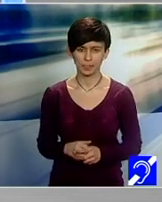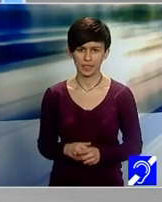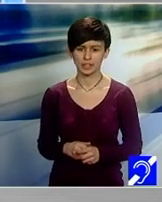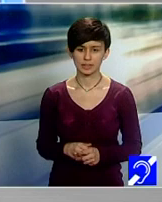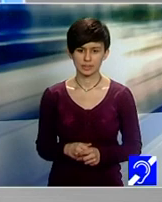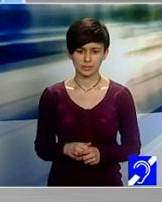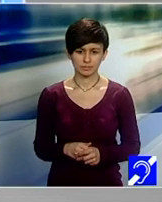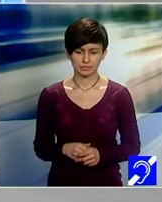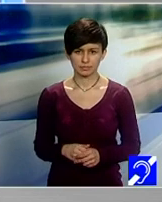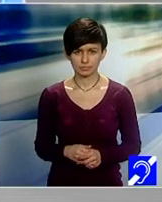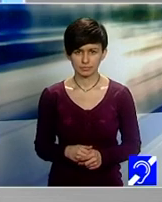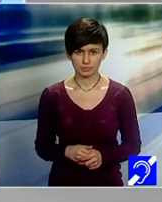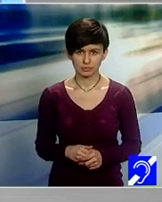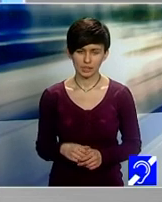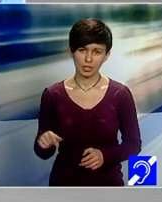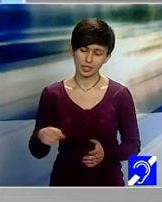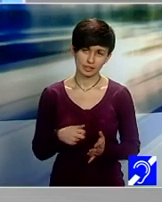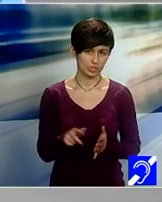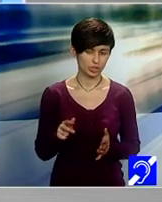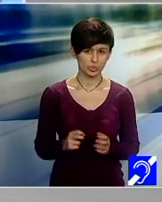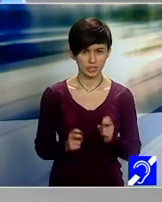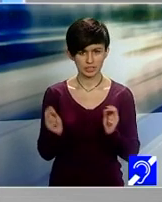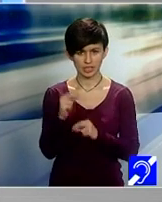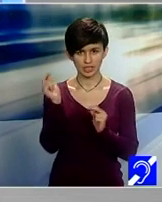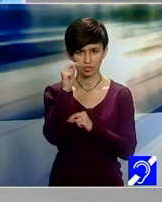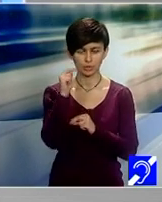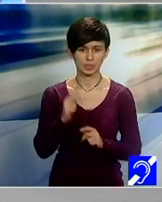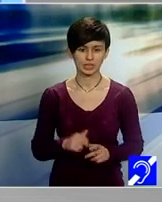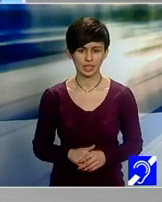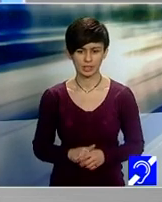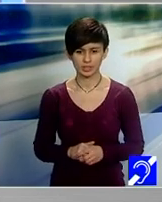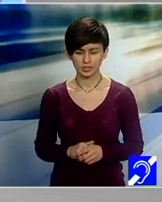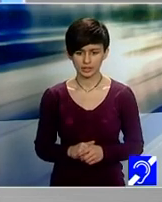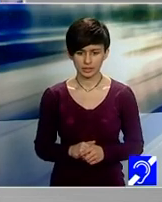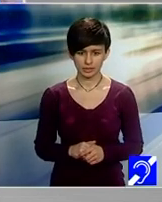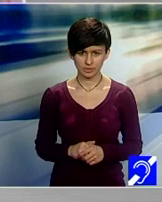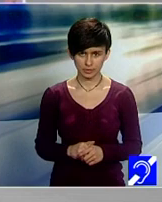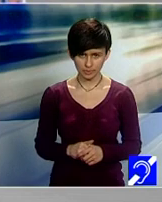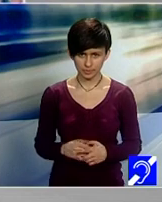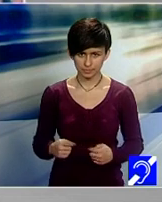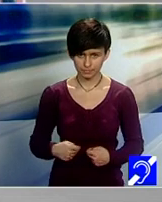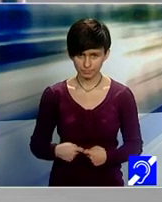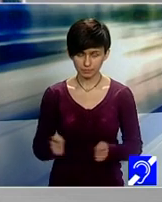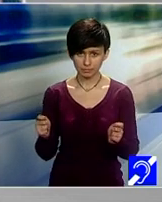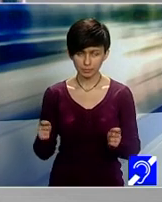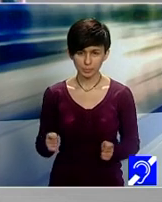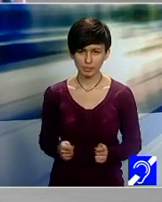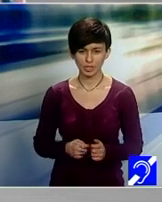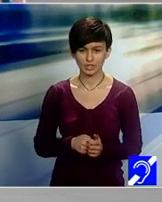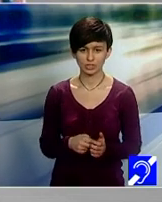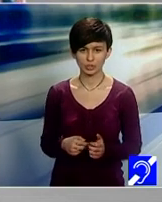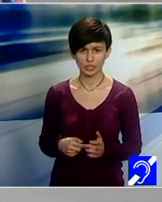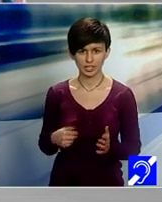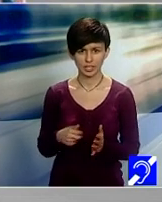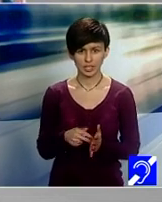fluctuației dobândei, pentru că este o dobândă fixă plus euriborii. Deci, toate riscurile acestui contract cad